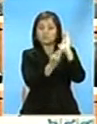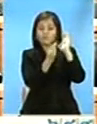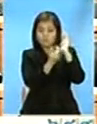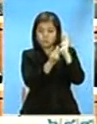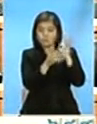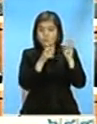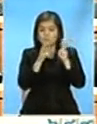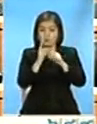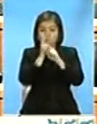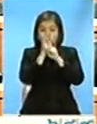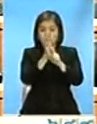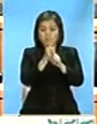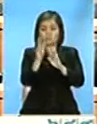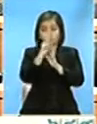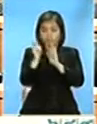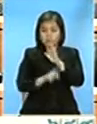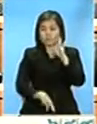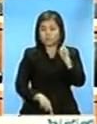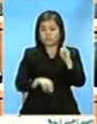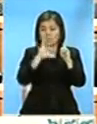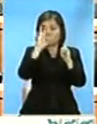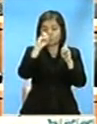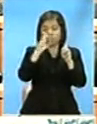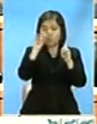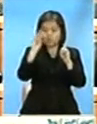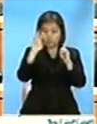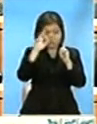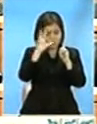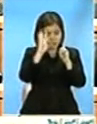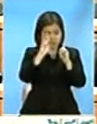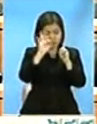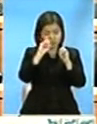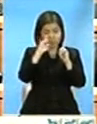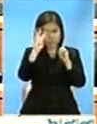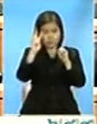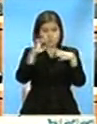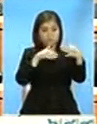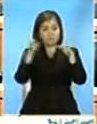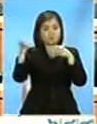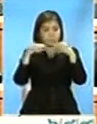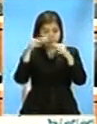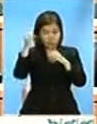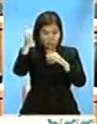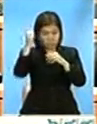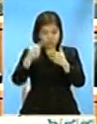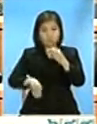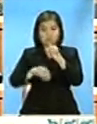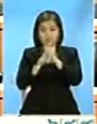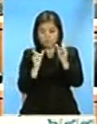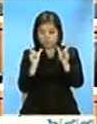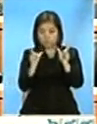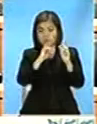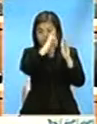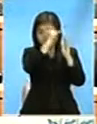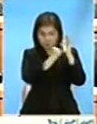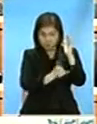ตามวิธีที่บัญญัติไว้ในมาตรา94โดยอนุโลมนะครับต่อไปเป็นท่อนที่ท่านเพิ่มขึ้นครับในกรณีที่จังหวัดใดมีสม